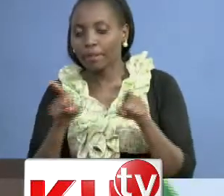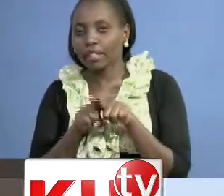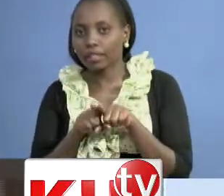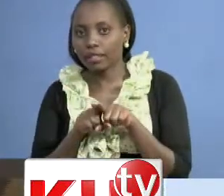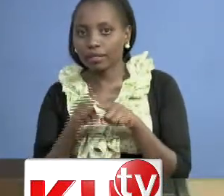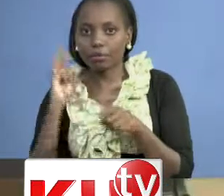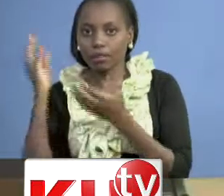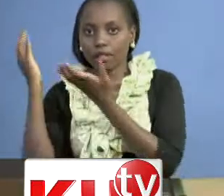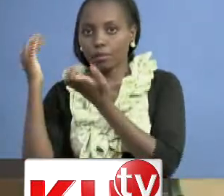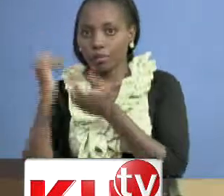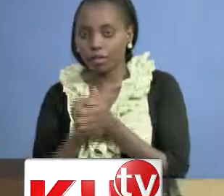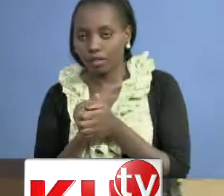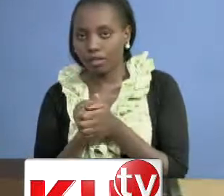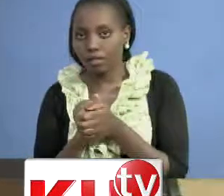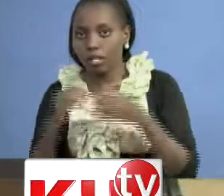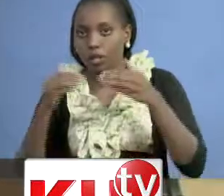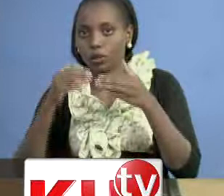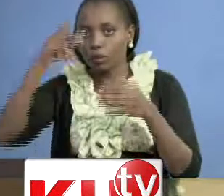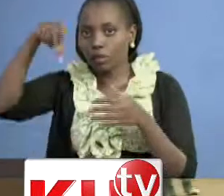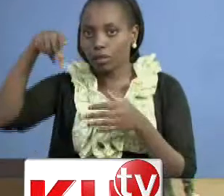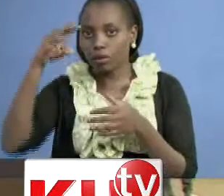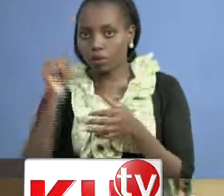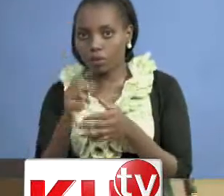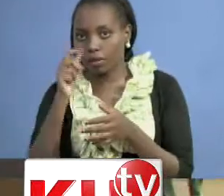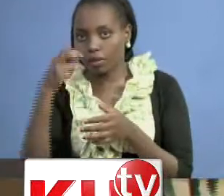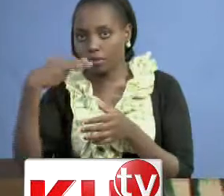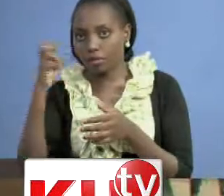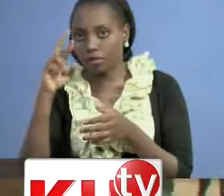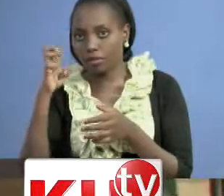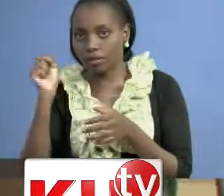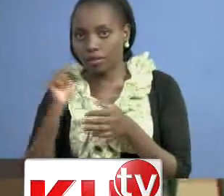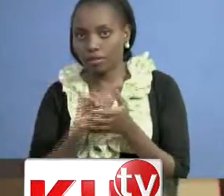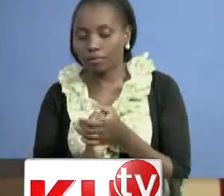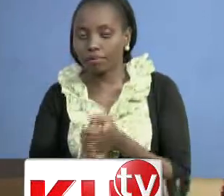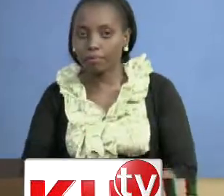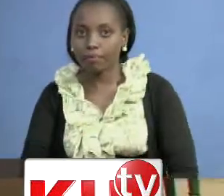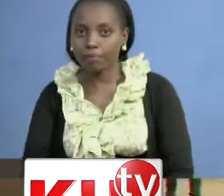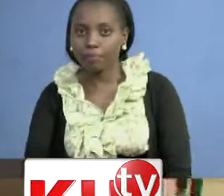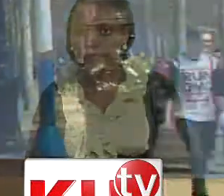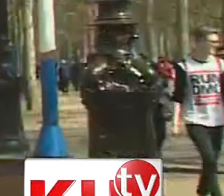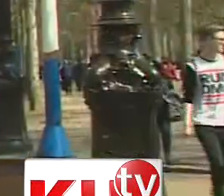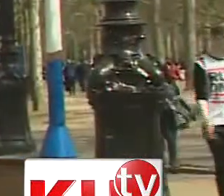vilevile anatarajiwa kukutana na Waziri Mkuu Theresa May wakati wa ziara hiyo.